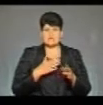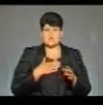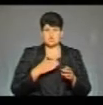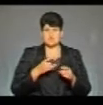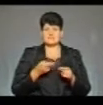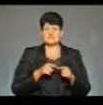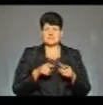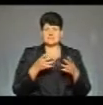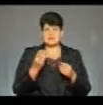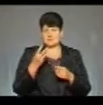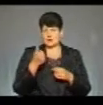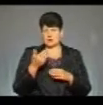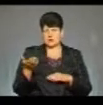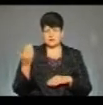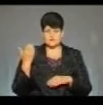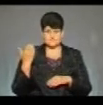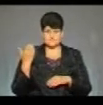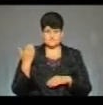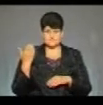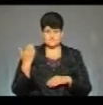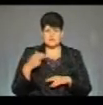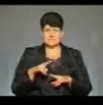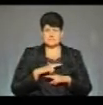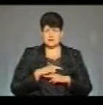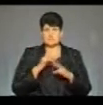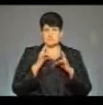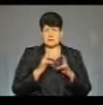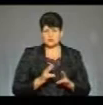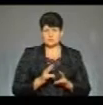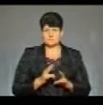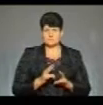в ці дні, рівно 3 роки тому, загинули трагічно